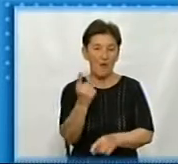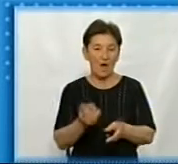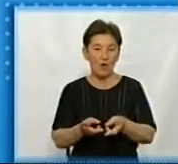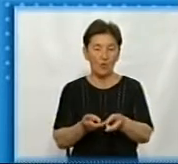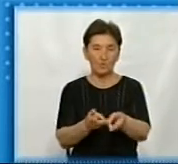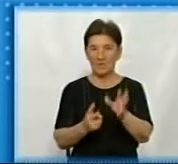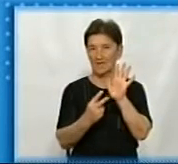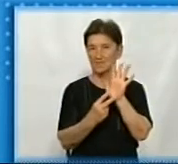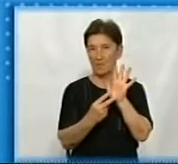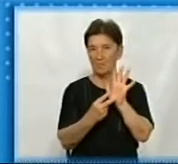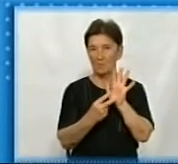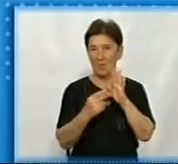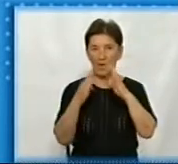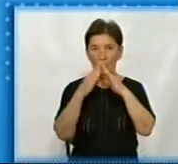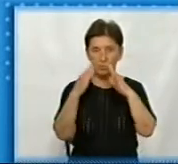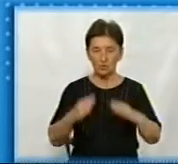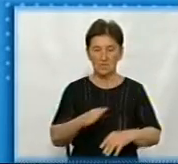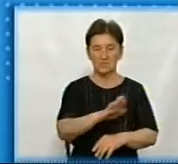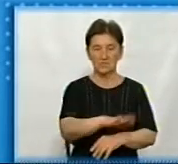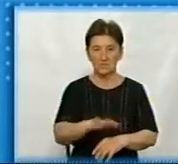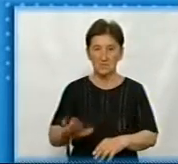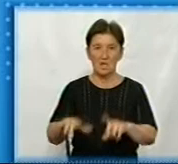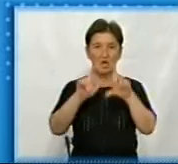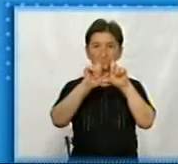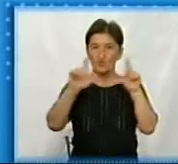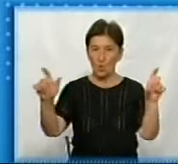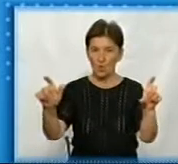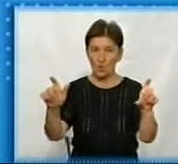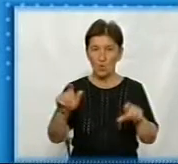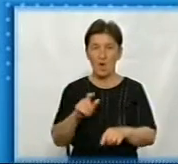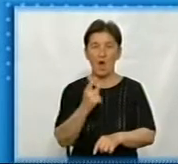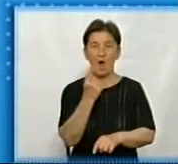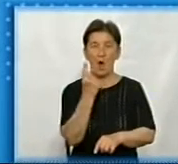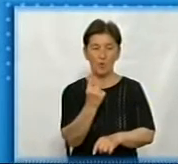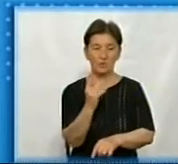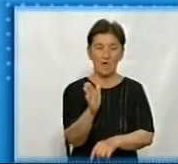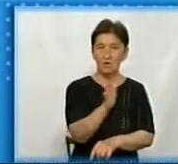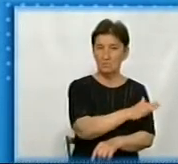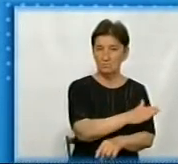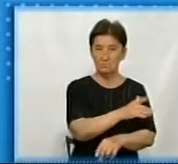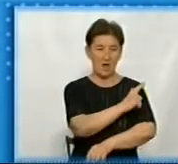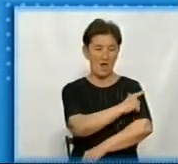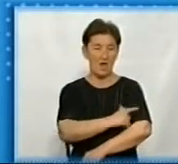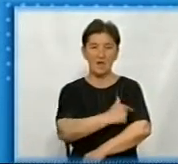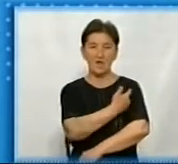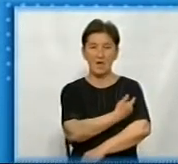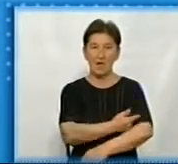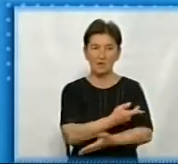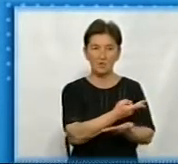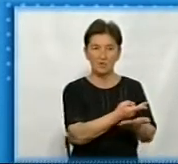7 будинків, дитячий садочок, школу, а одна із них отоплювала лікарню. Тобто це великий обсяг